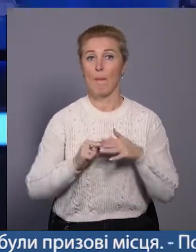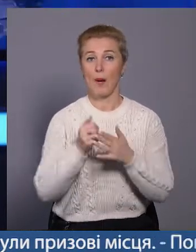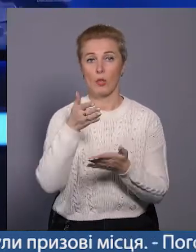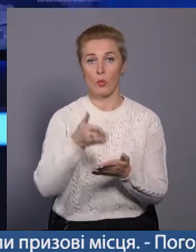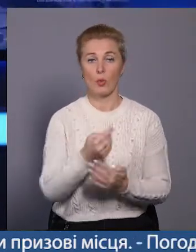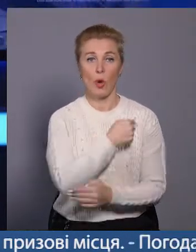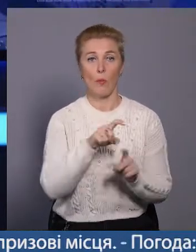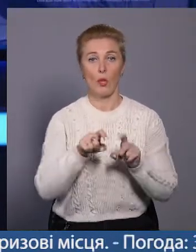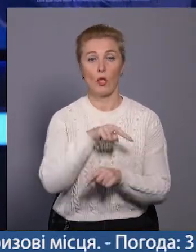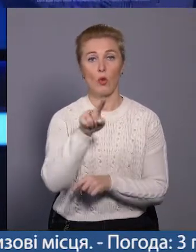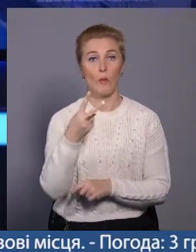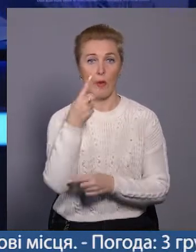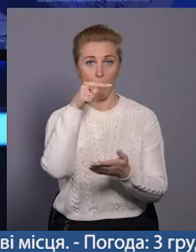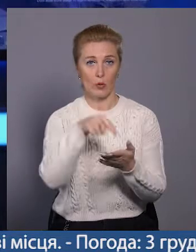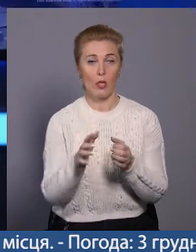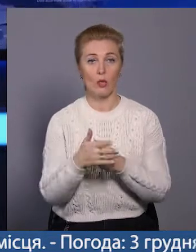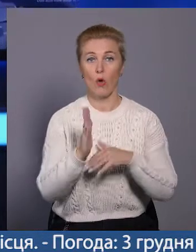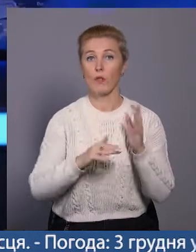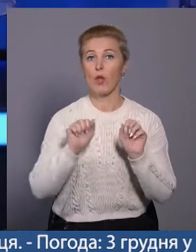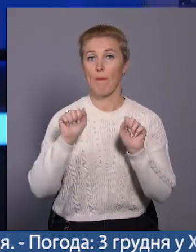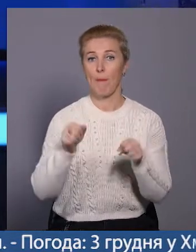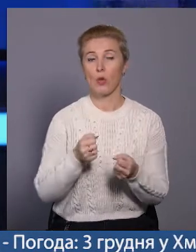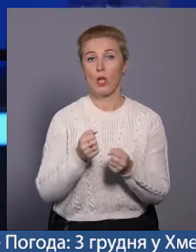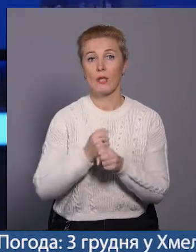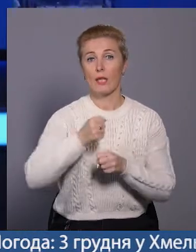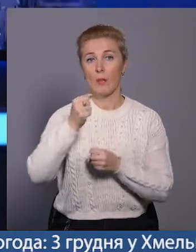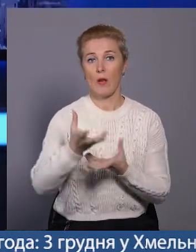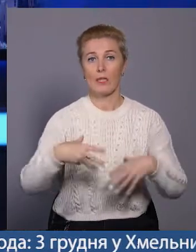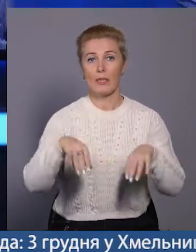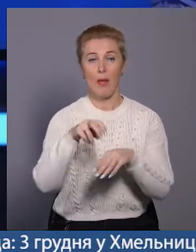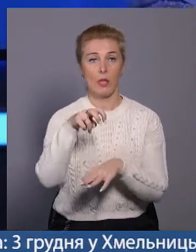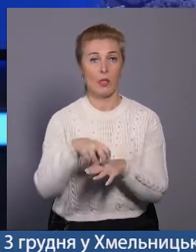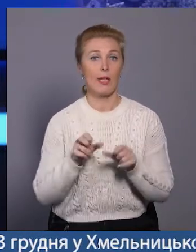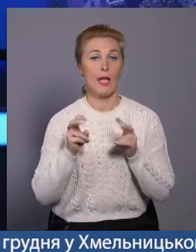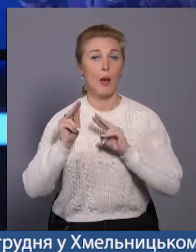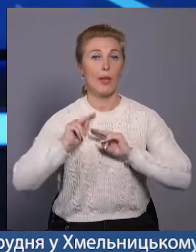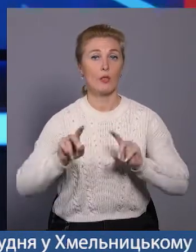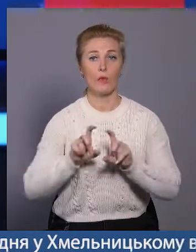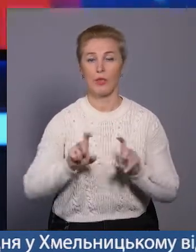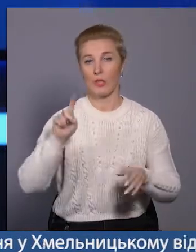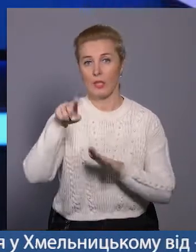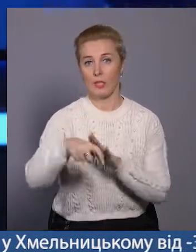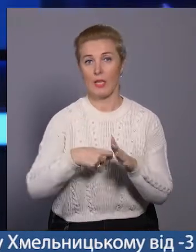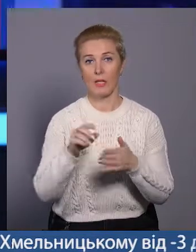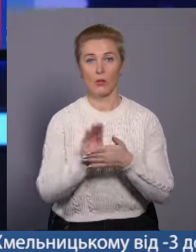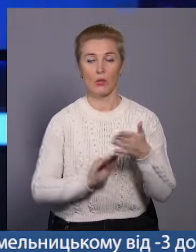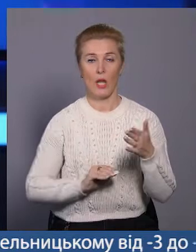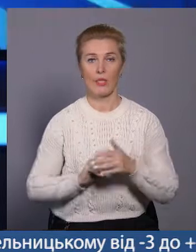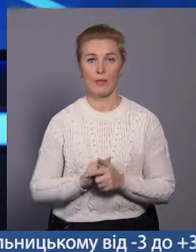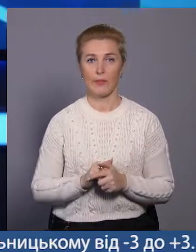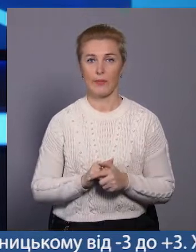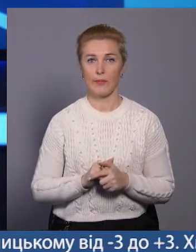у поліклініці номер 2. Потрапити до фахівців можна за направленням сімейного лікаря. Як працює відділення, дізнавалася Аліна